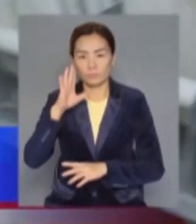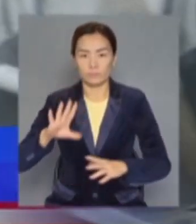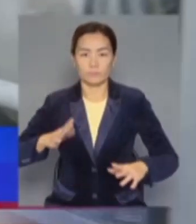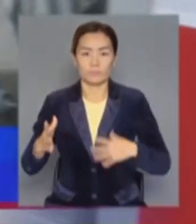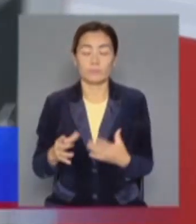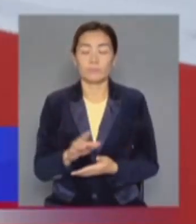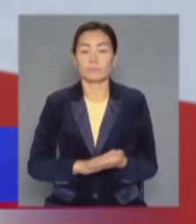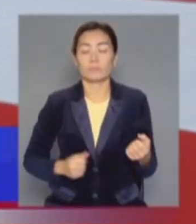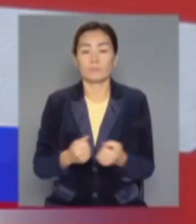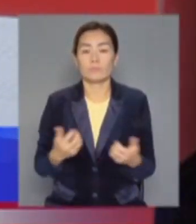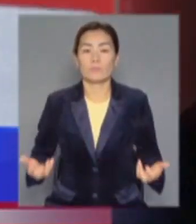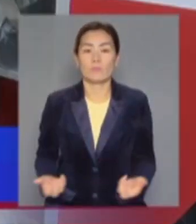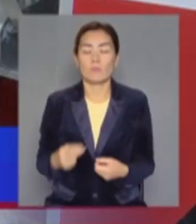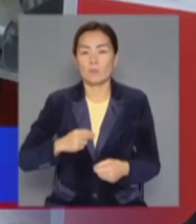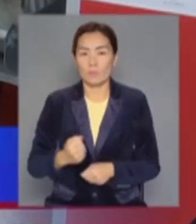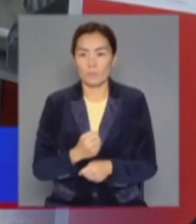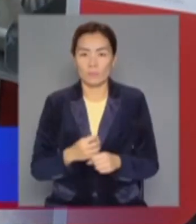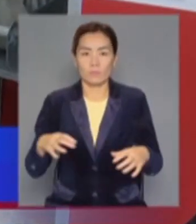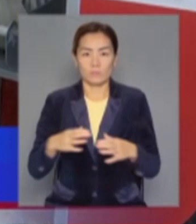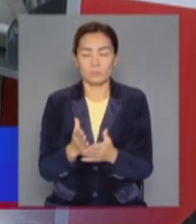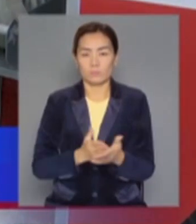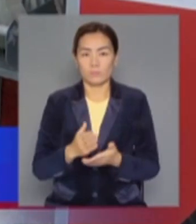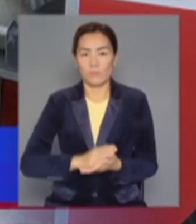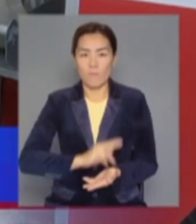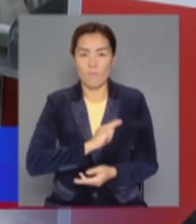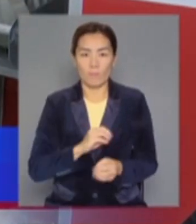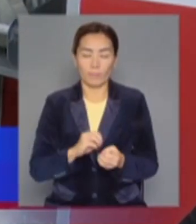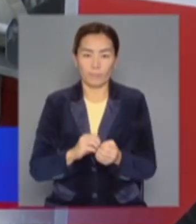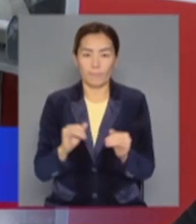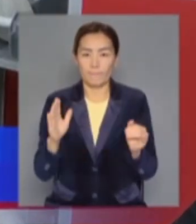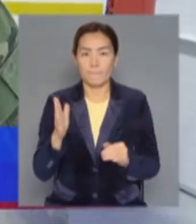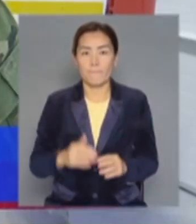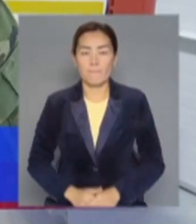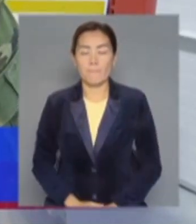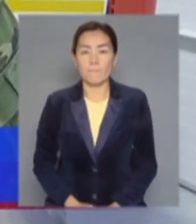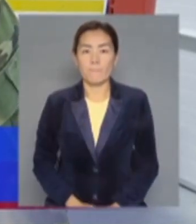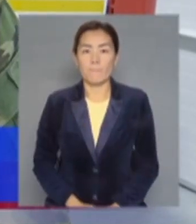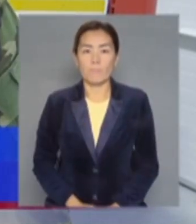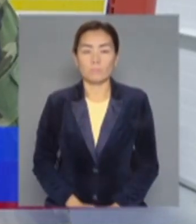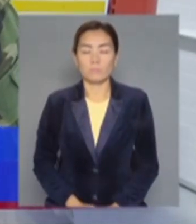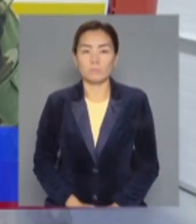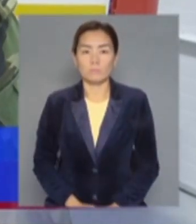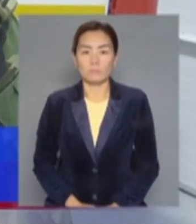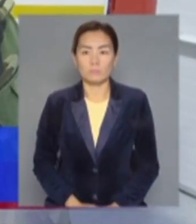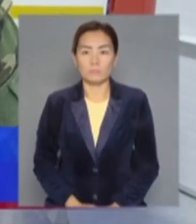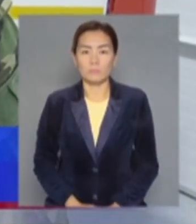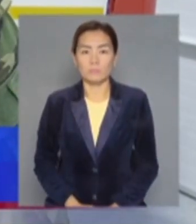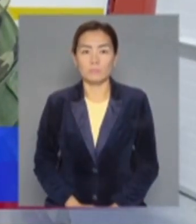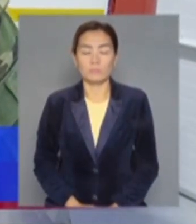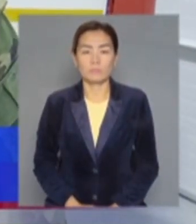әзірлігін, авариялық құтқару құрылымдарының құрамындағы қызмет дағдыларын үнемі жетілдіріп отырады. Оның ішінде кіретін де маған жеке